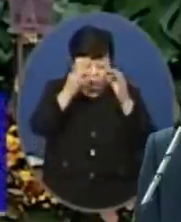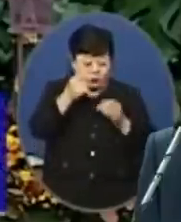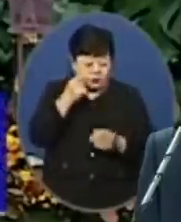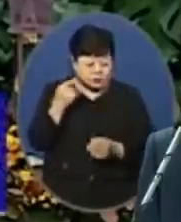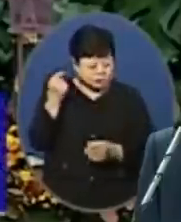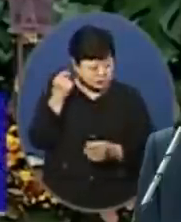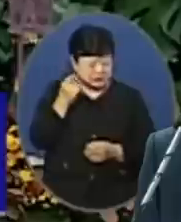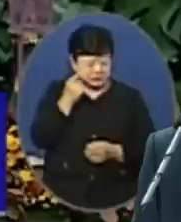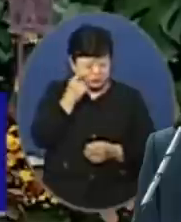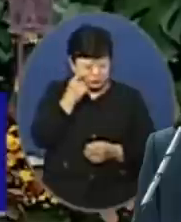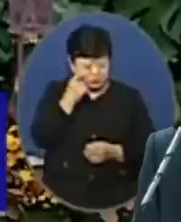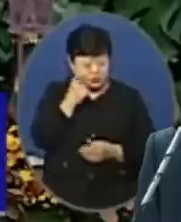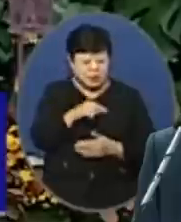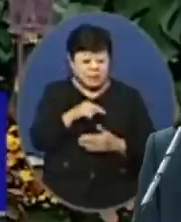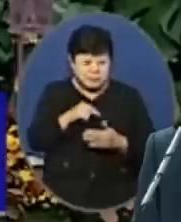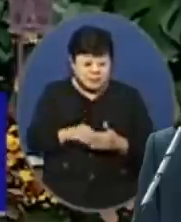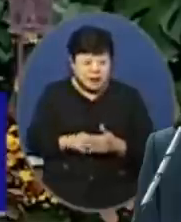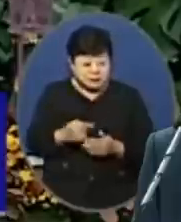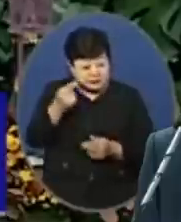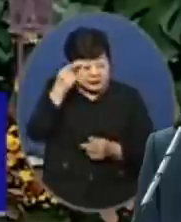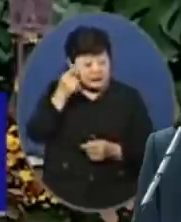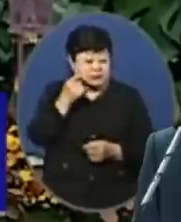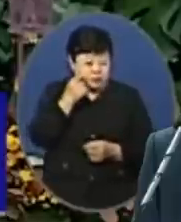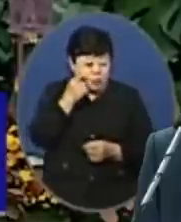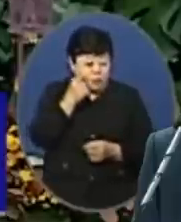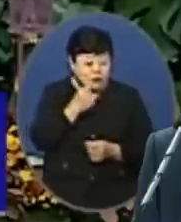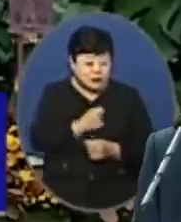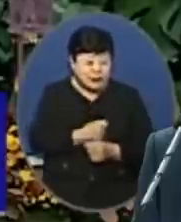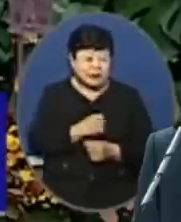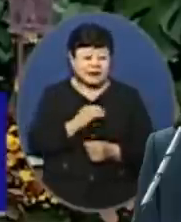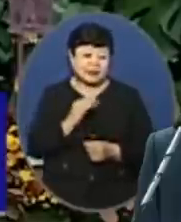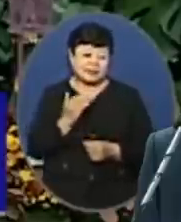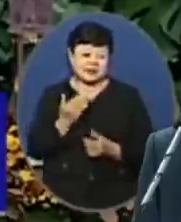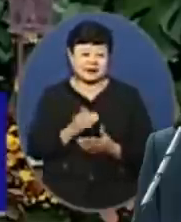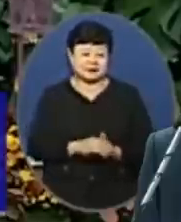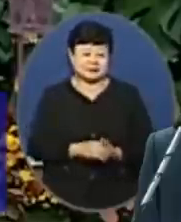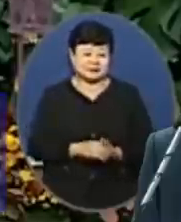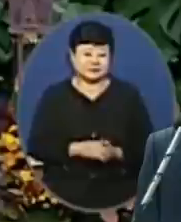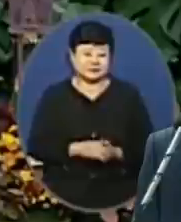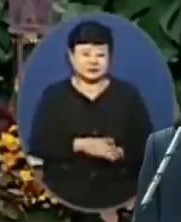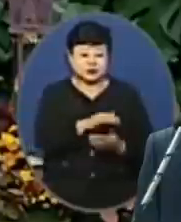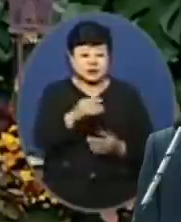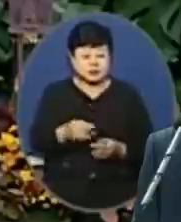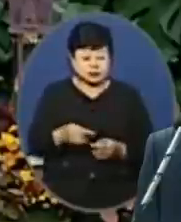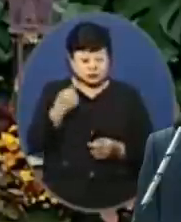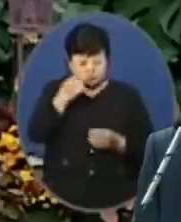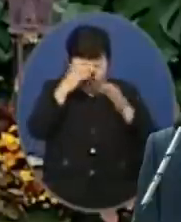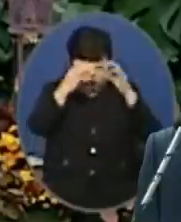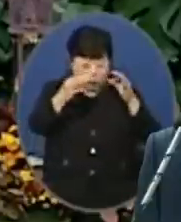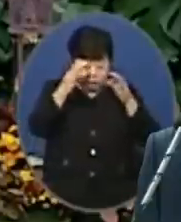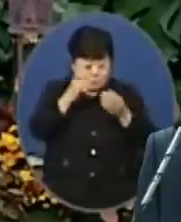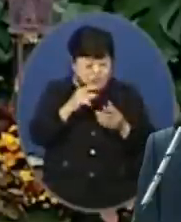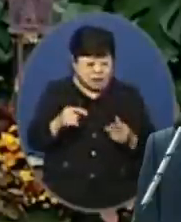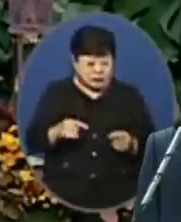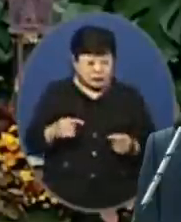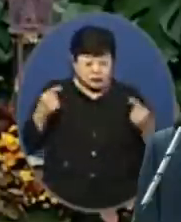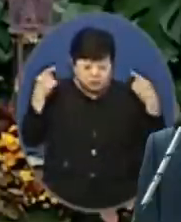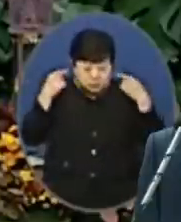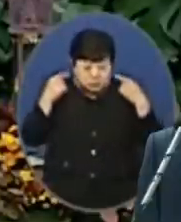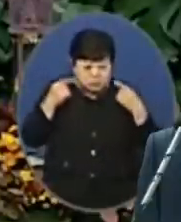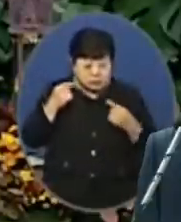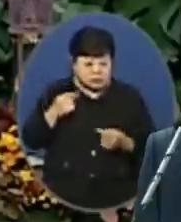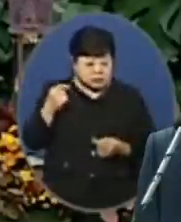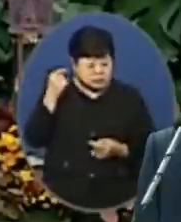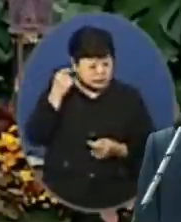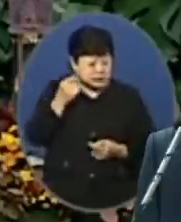못하고 귀로 듣지 못하고 사람의 마음으로 생각지도 못할 것 같으니라. 우리가 눈으로 보아도 안 보이고 귀로 들어도 못